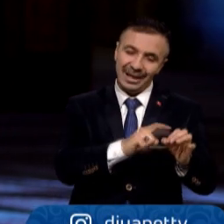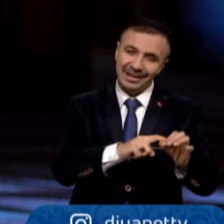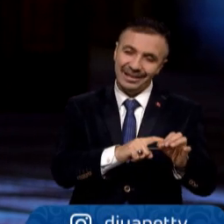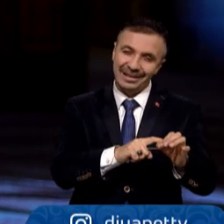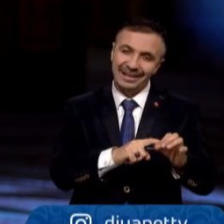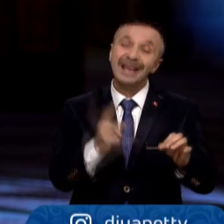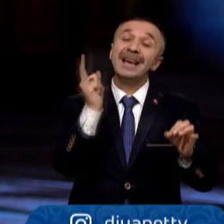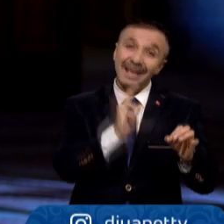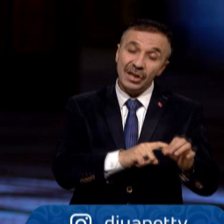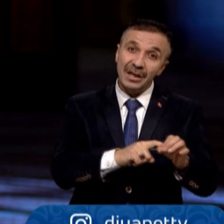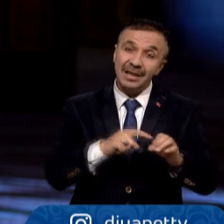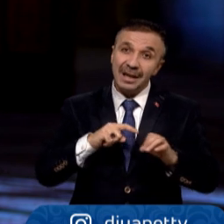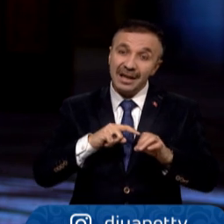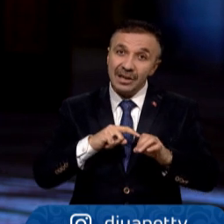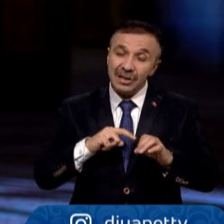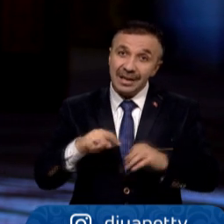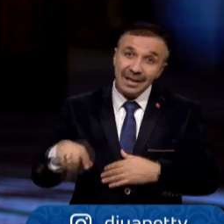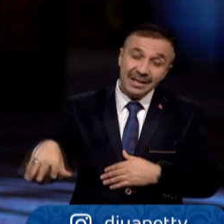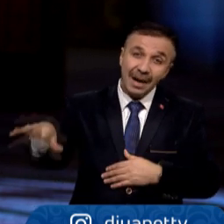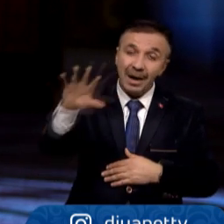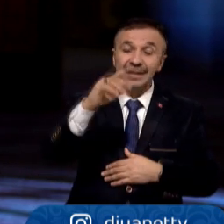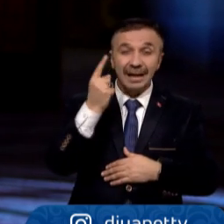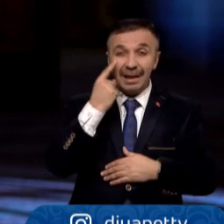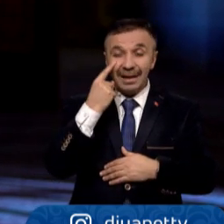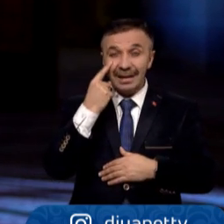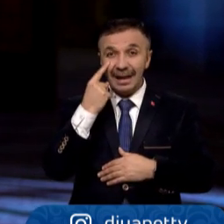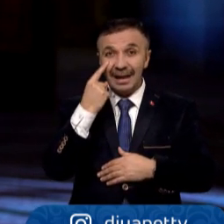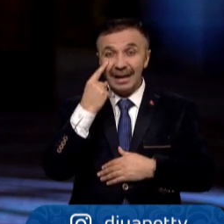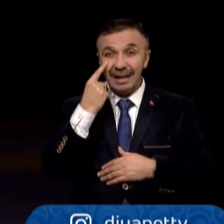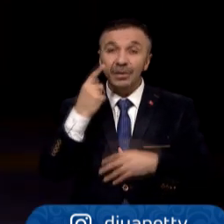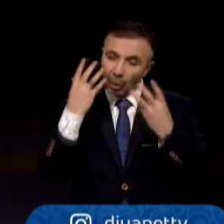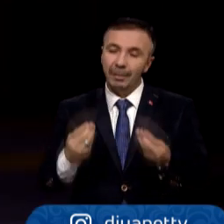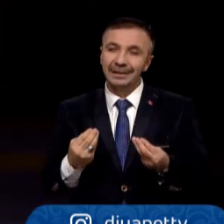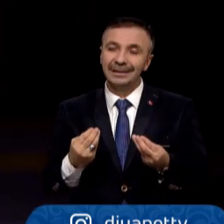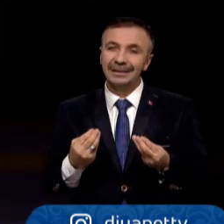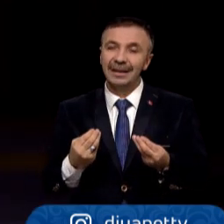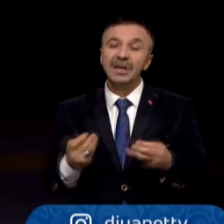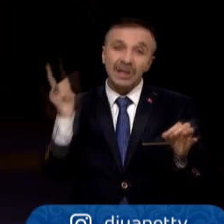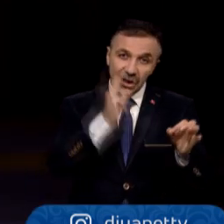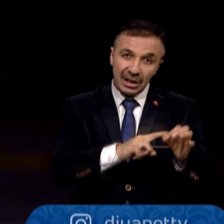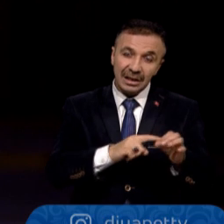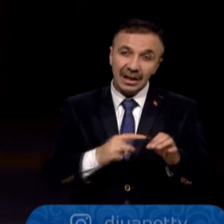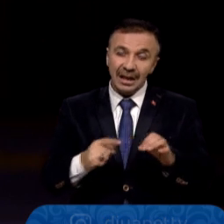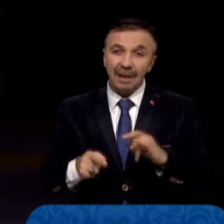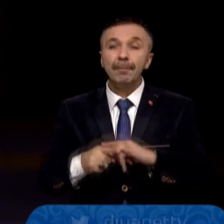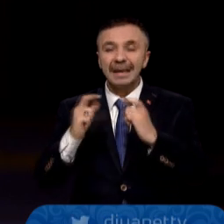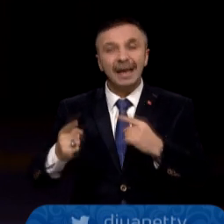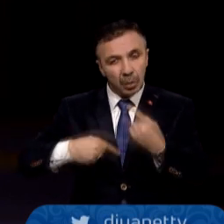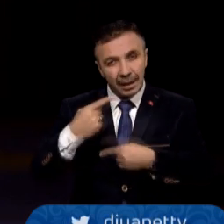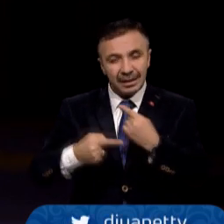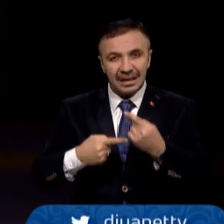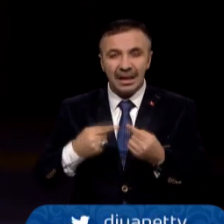hicret cemaatten devlete geçiştir hicret Mekke